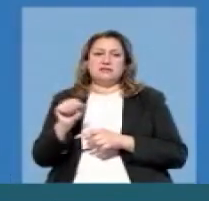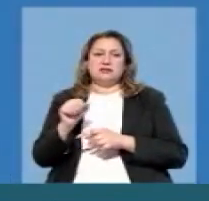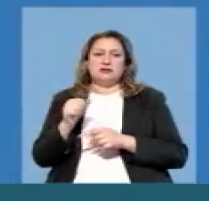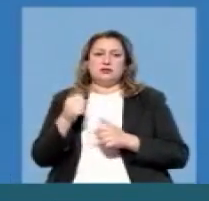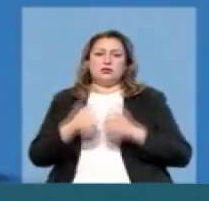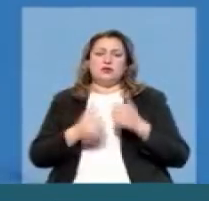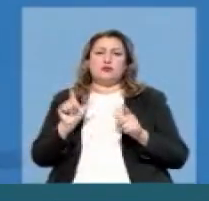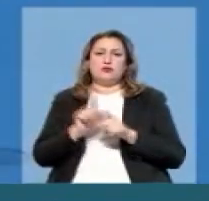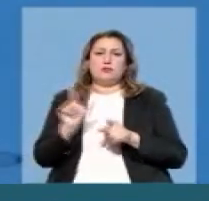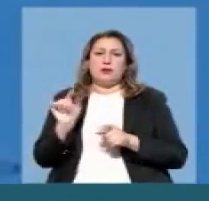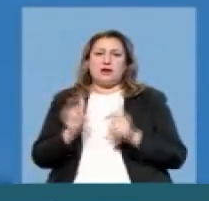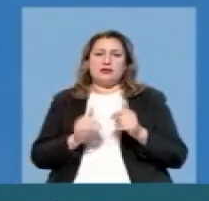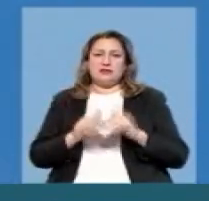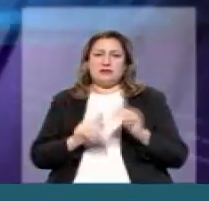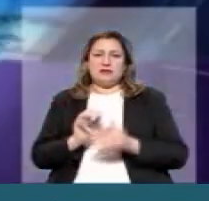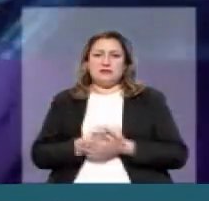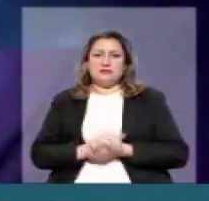турнирінің женімпазы болған еді.